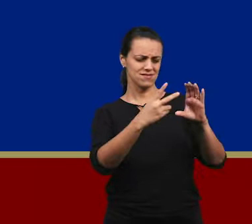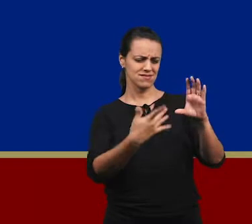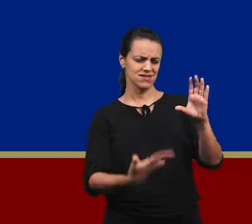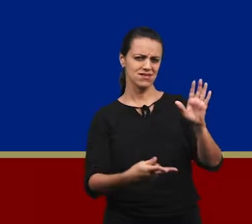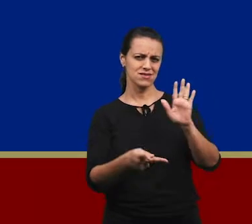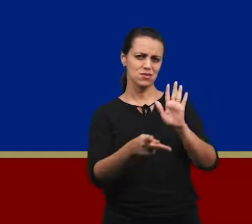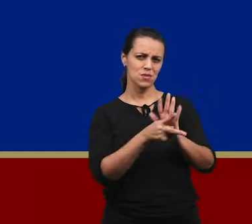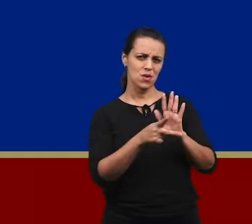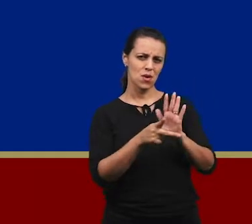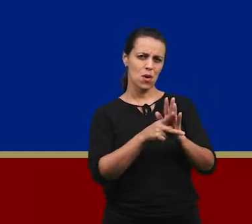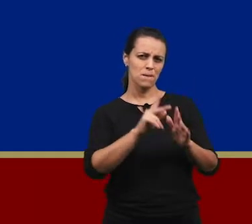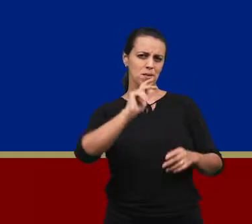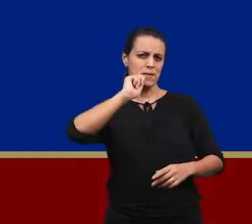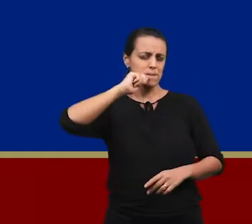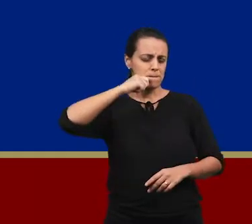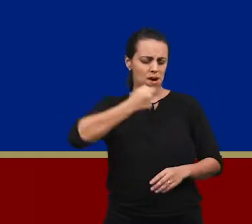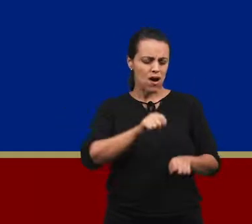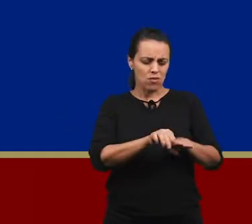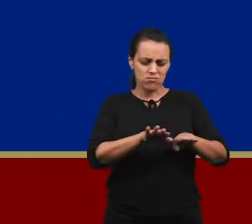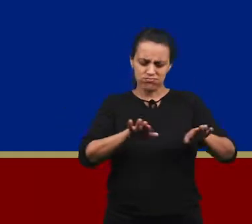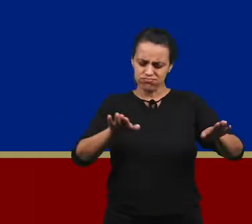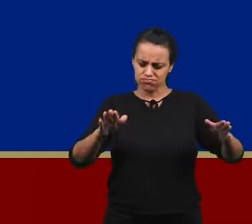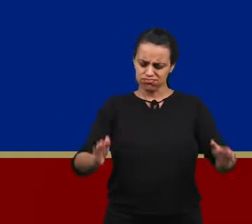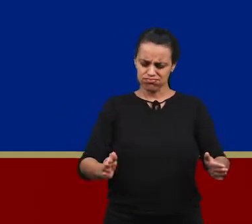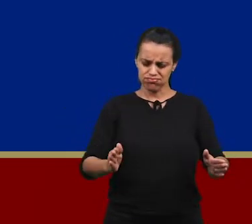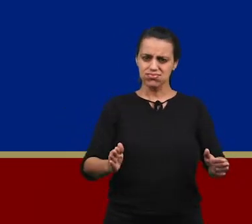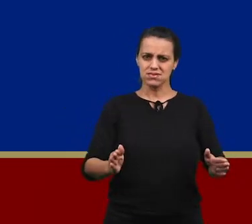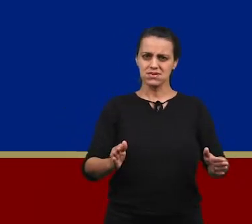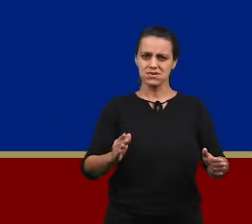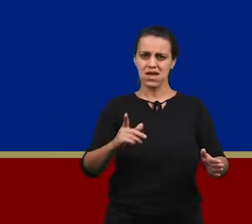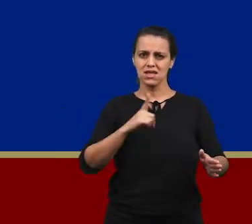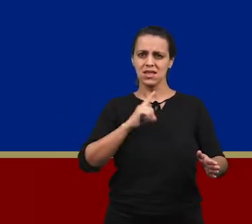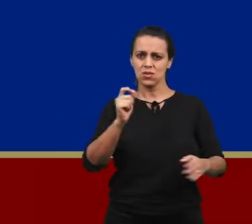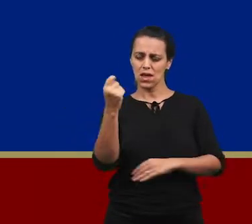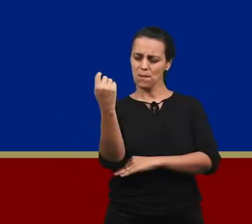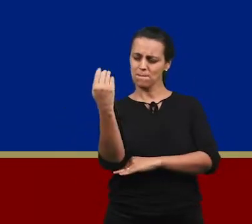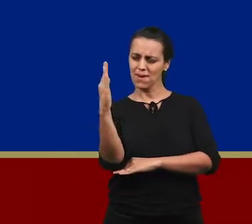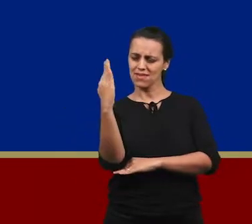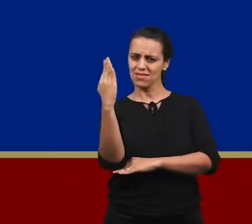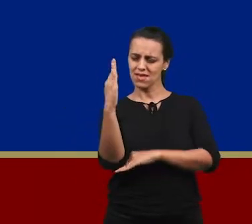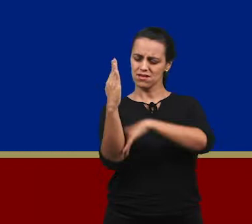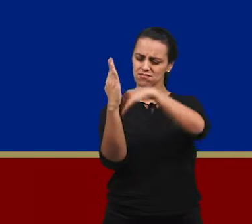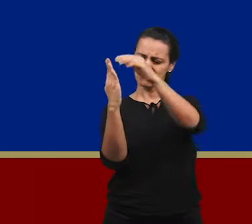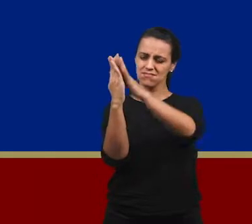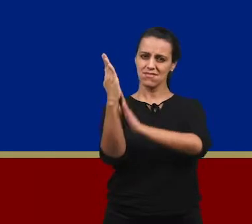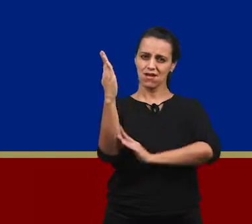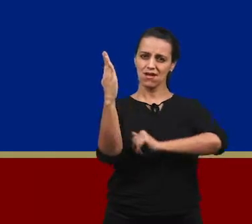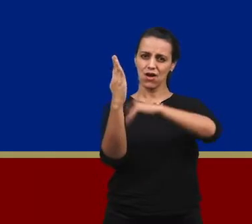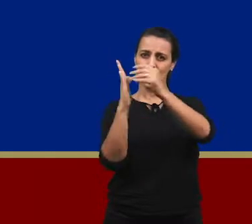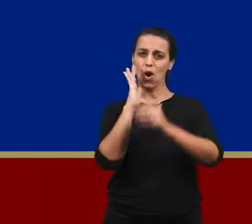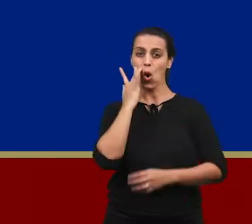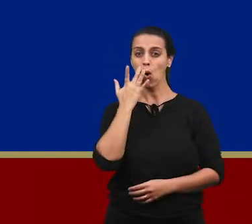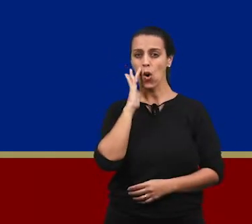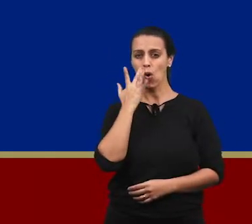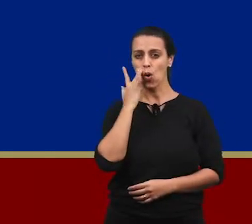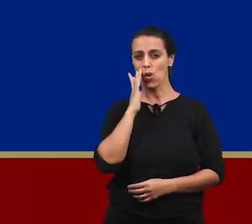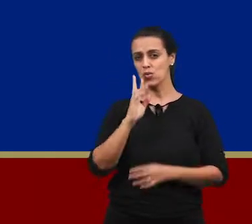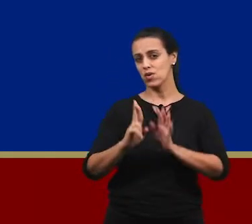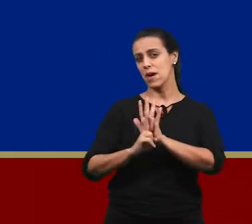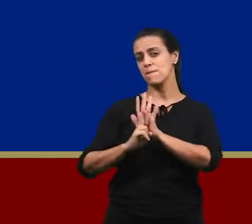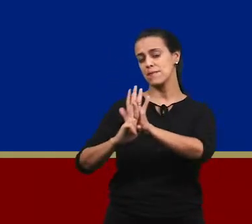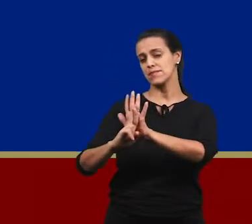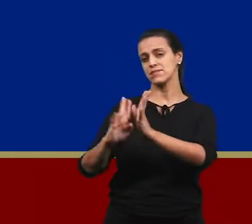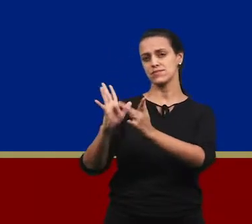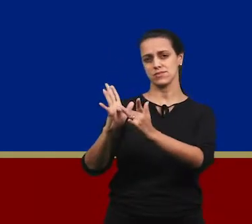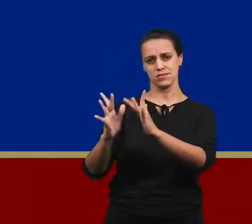пророческие аспекты стола хлебов предложения – это дерево, облеченное в